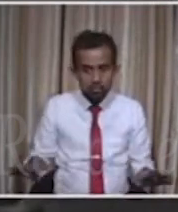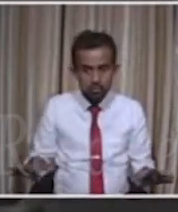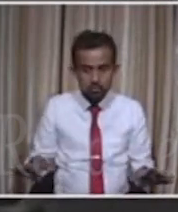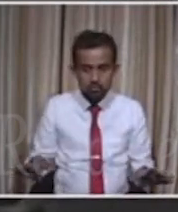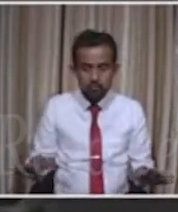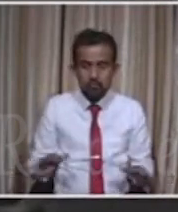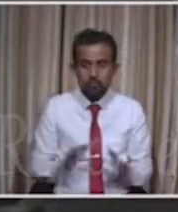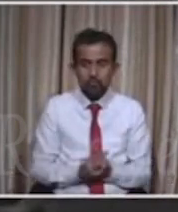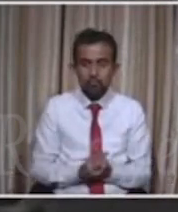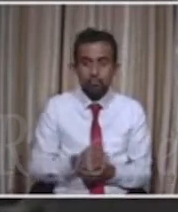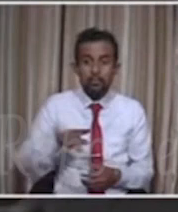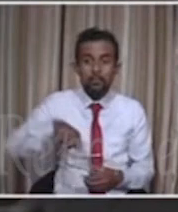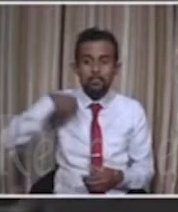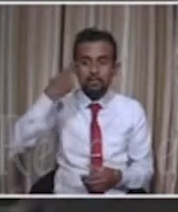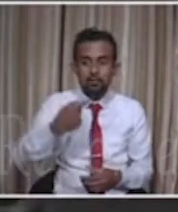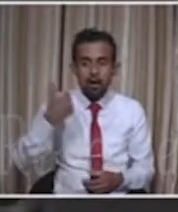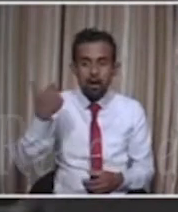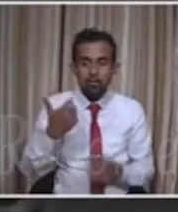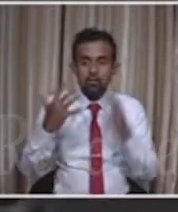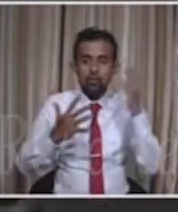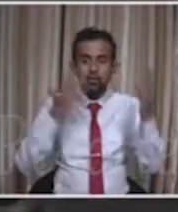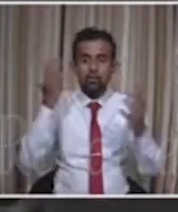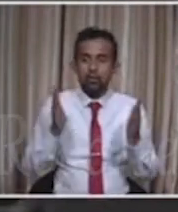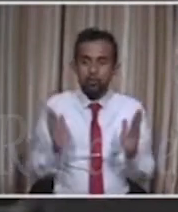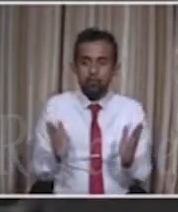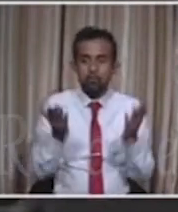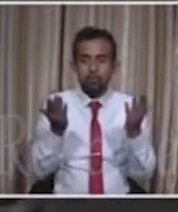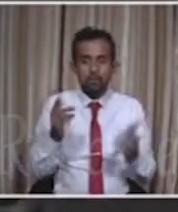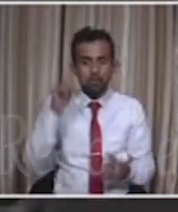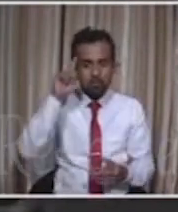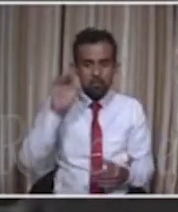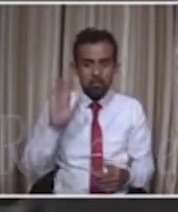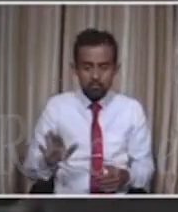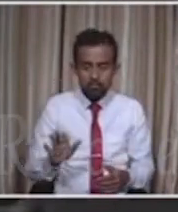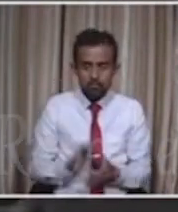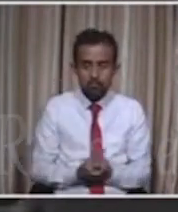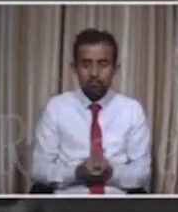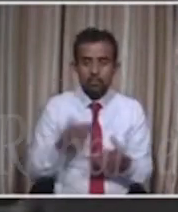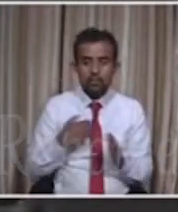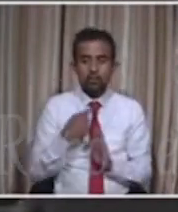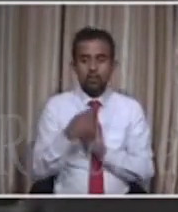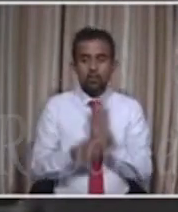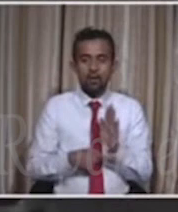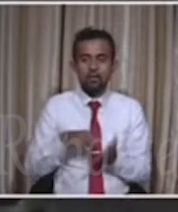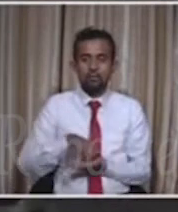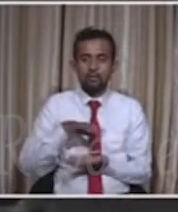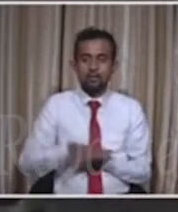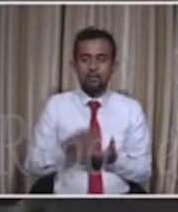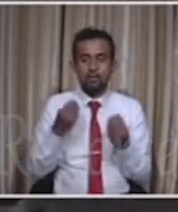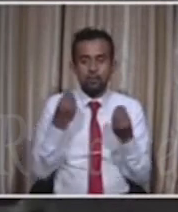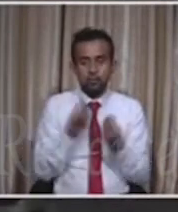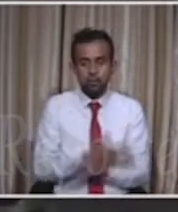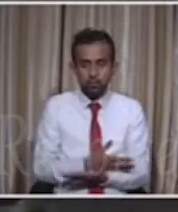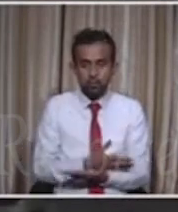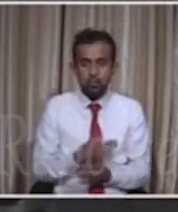තියෙනවා හෙට අලුත් ලෝකයක් බිහිවෙයි කියලා අපි බලාපොරොත්තු වෙනවා අපේ රට දැන් නිල වශයෙන් බංකොලොත්